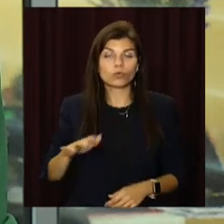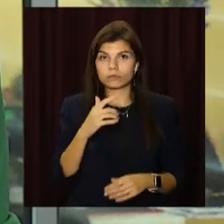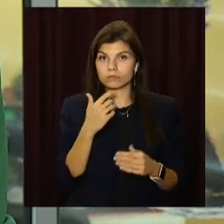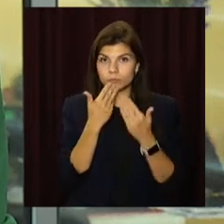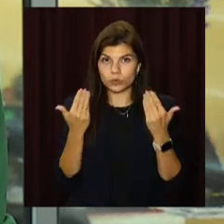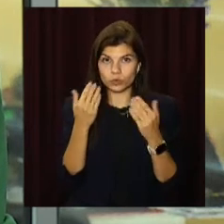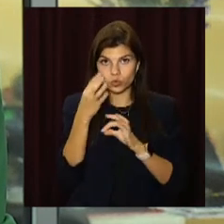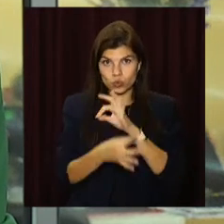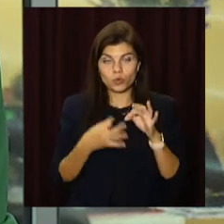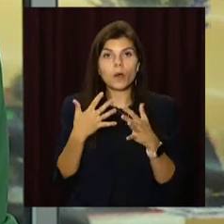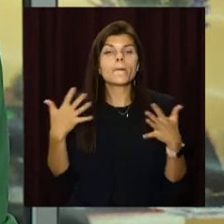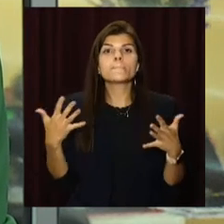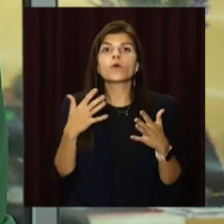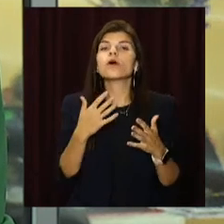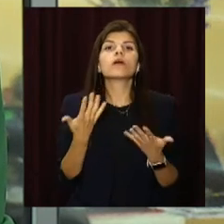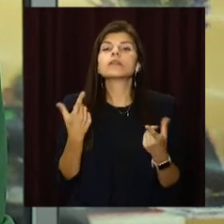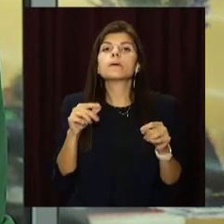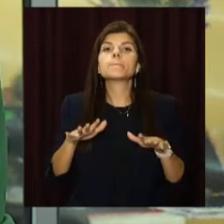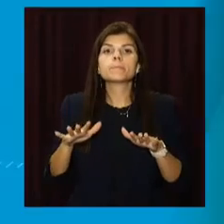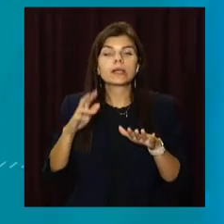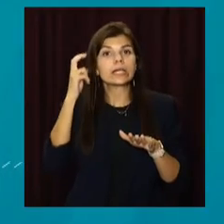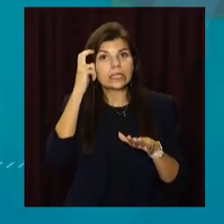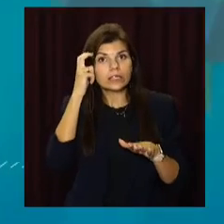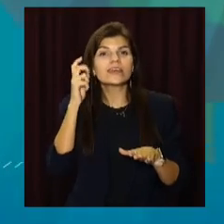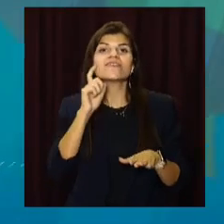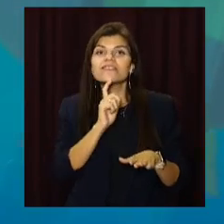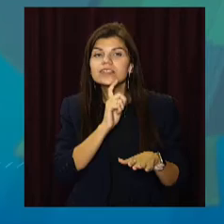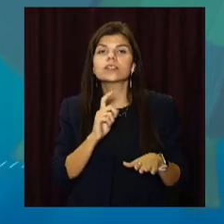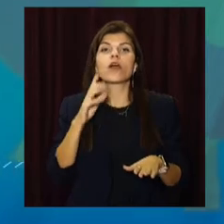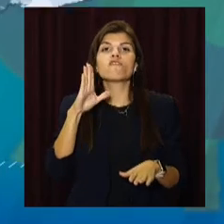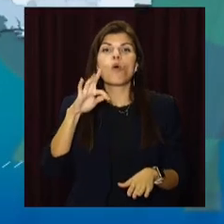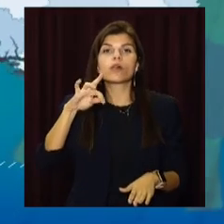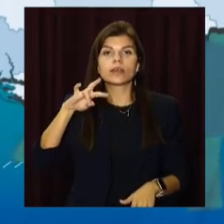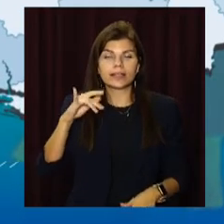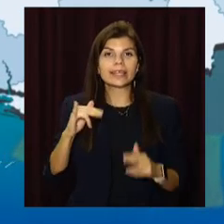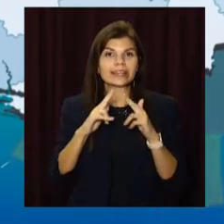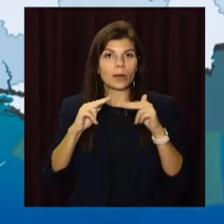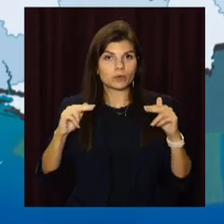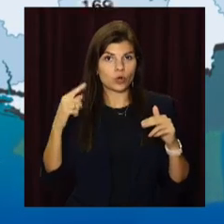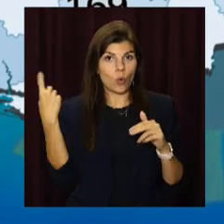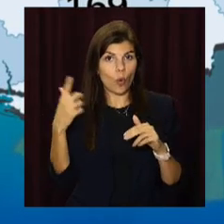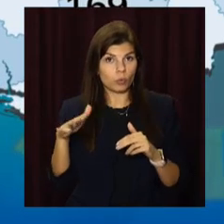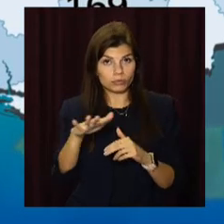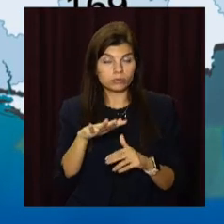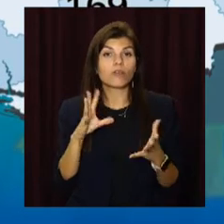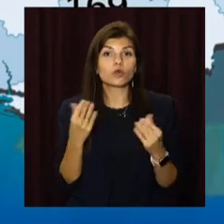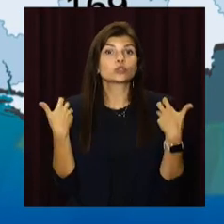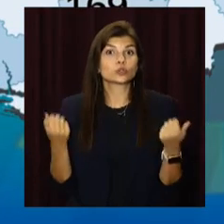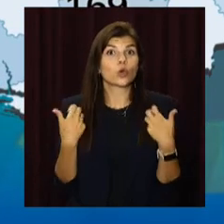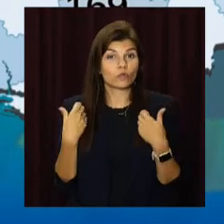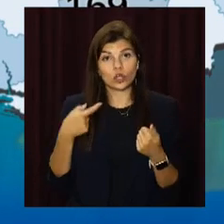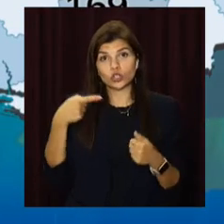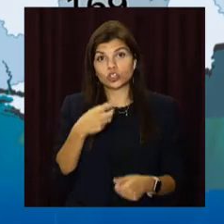добу. Найбільшу кількість нових випадків діагностували у Києві, Вінницькій, Волинській та Дніпропетровській областях. Натомість подолали